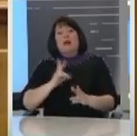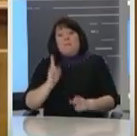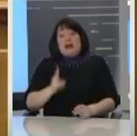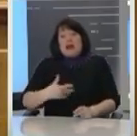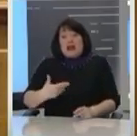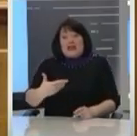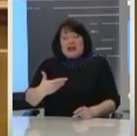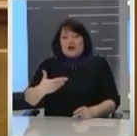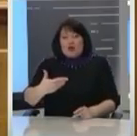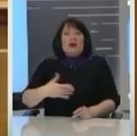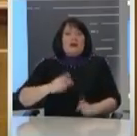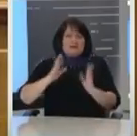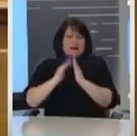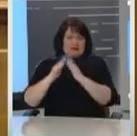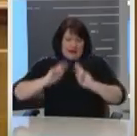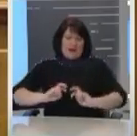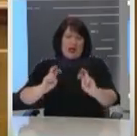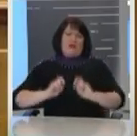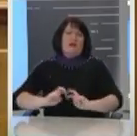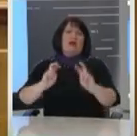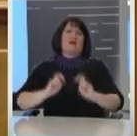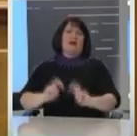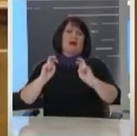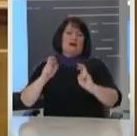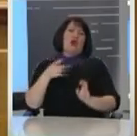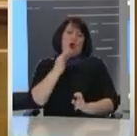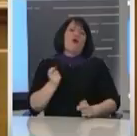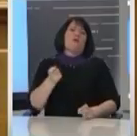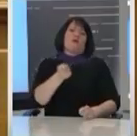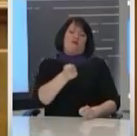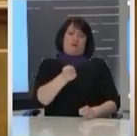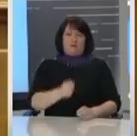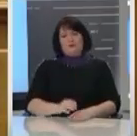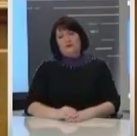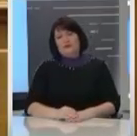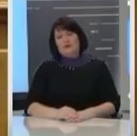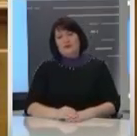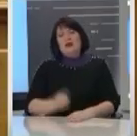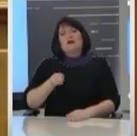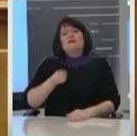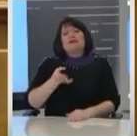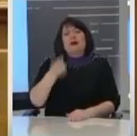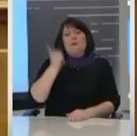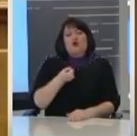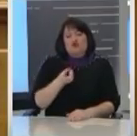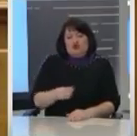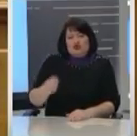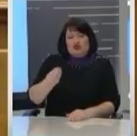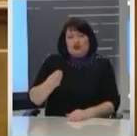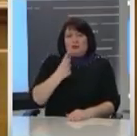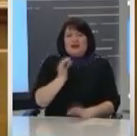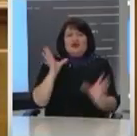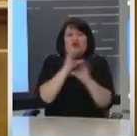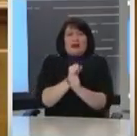κινδυνεύουν ακόμα με κατάσχεση. Και ο αριθμός αυτός συνέχεια μεγαλώνει, σκοτεινιάζοντας τις προοπτικές της